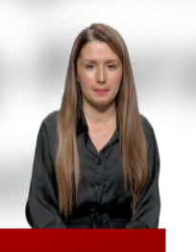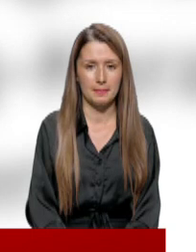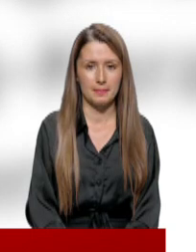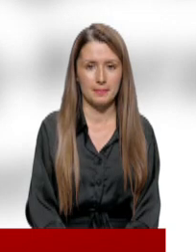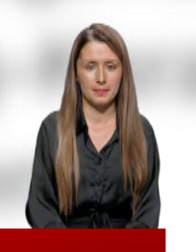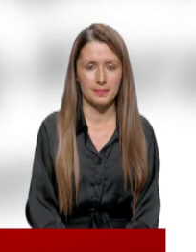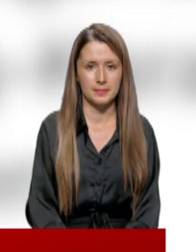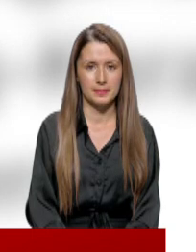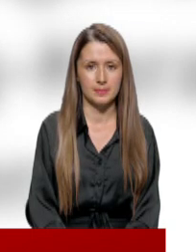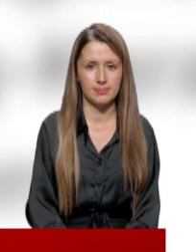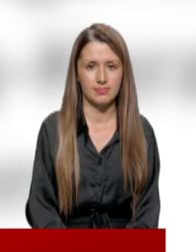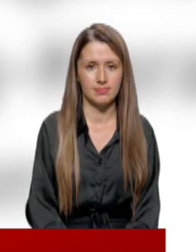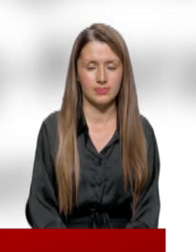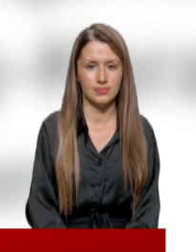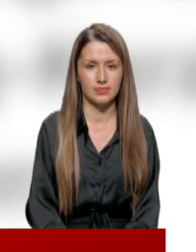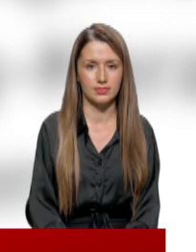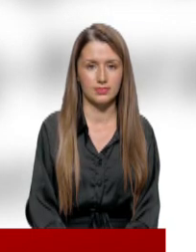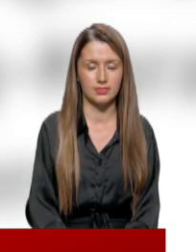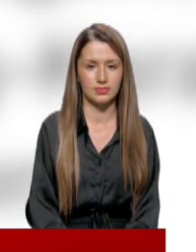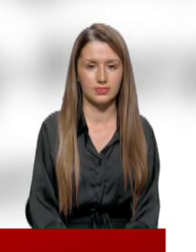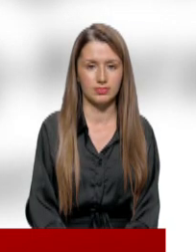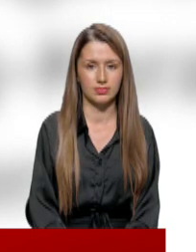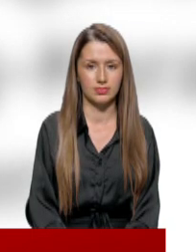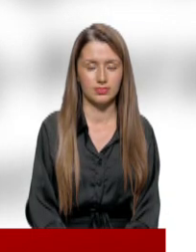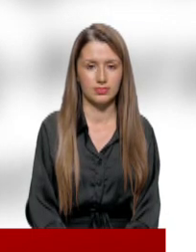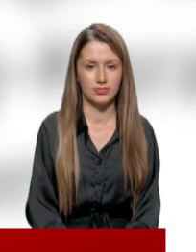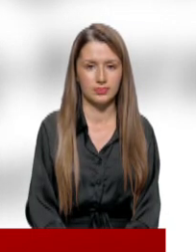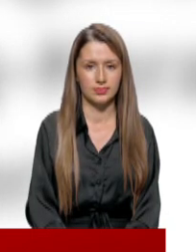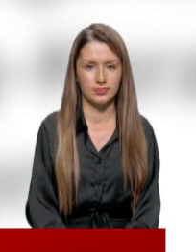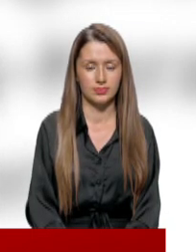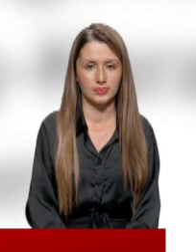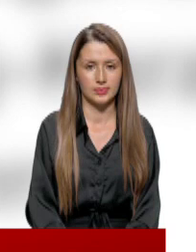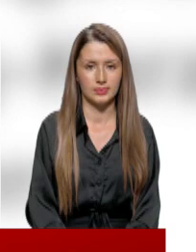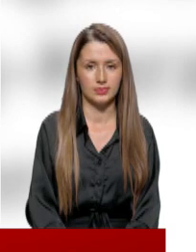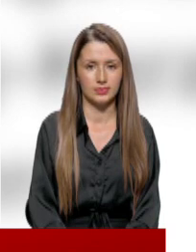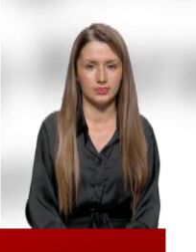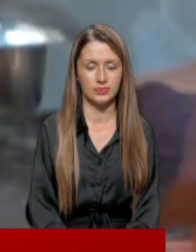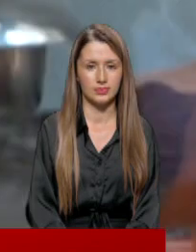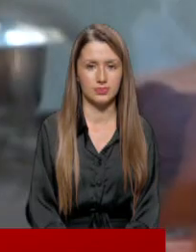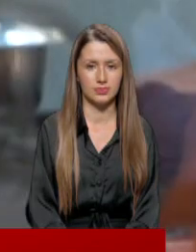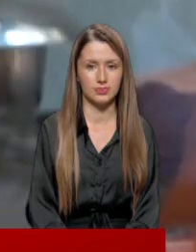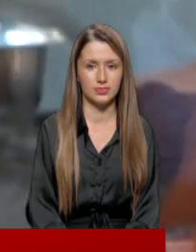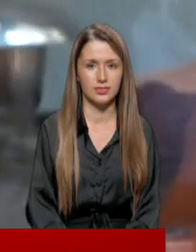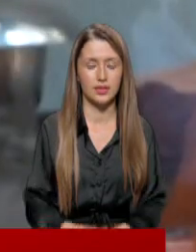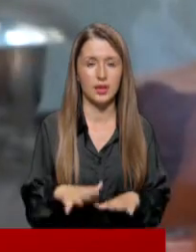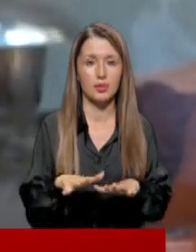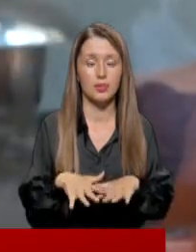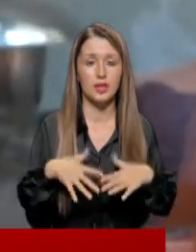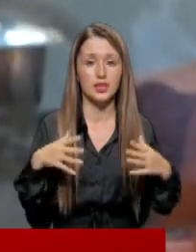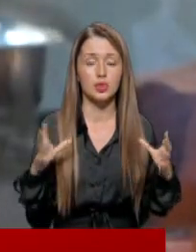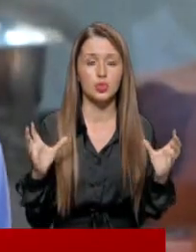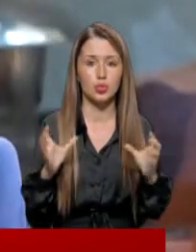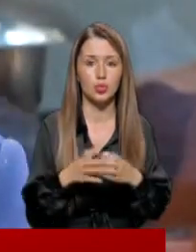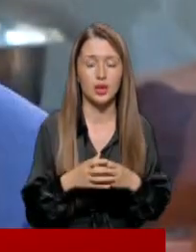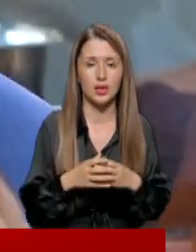üzgünseniz gelin bu meseleyi derhal halledelim. Bakırtaş Karakaya Şiddeti Önleme Kanunu'nu çıkartalım. Hemen. Meclis olağanüstü toplantıya